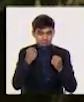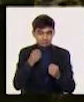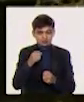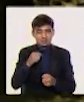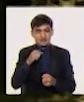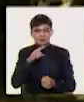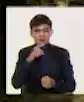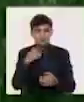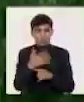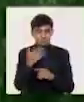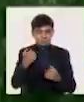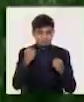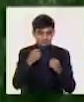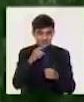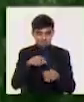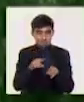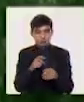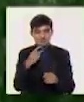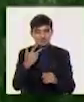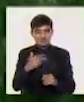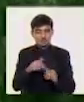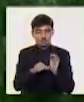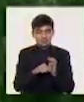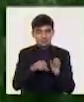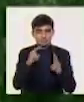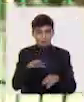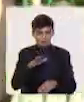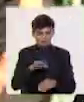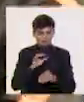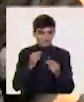тренажерлері, 7 футбол алаңы мен 36 баскетбол бұрышы орнатылыпты.